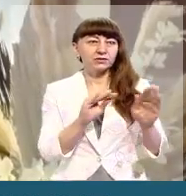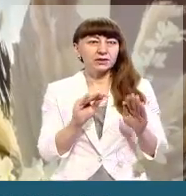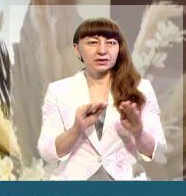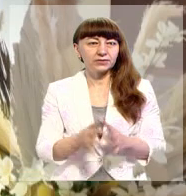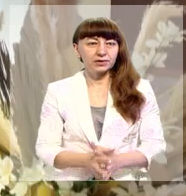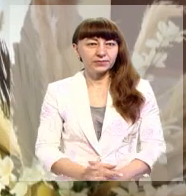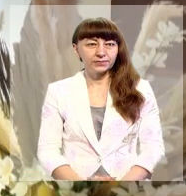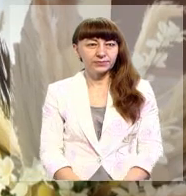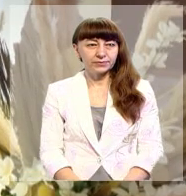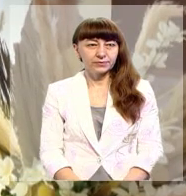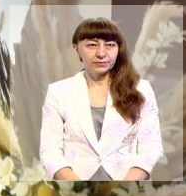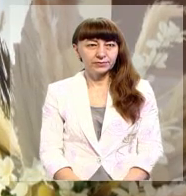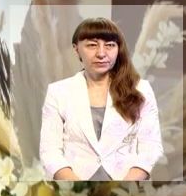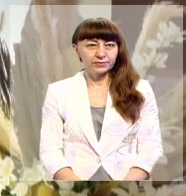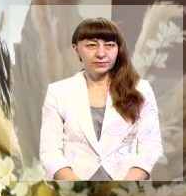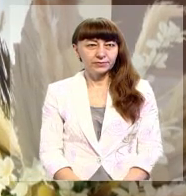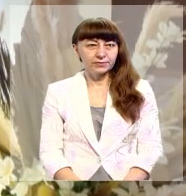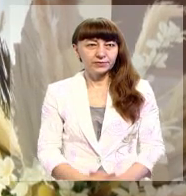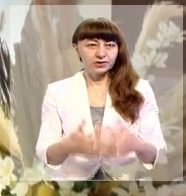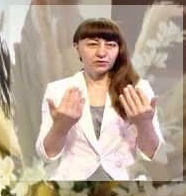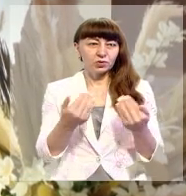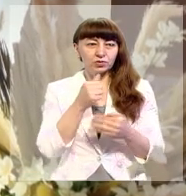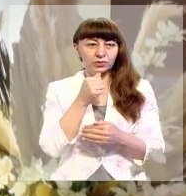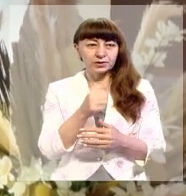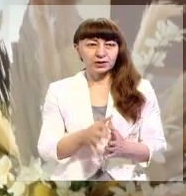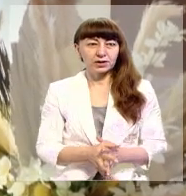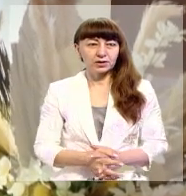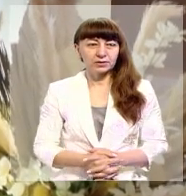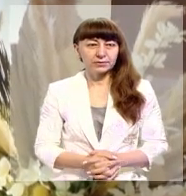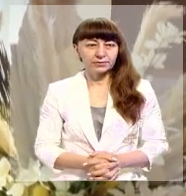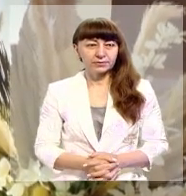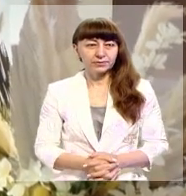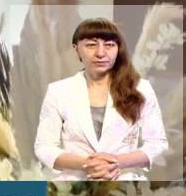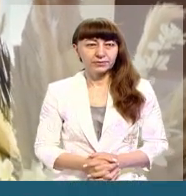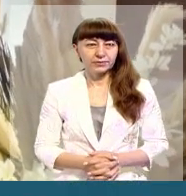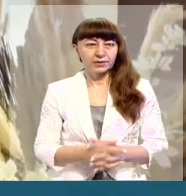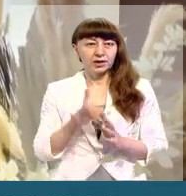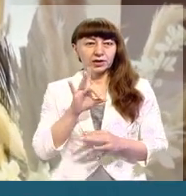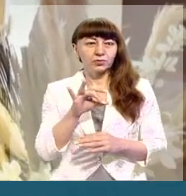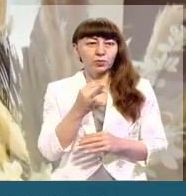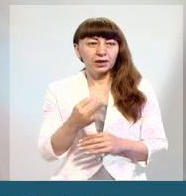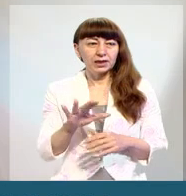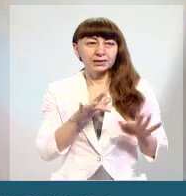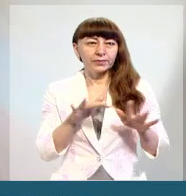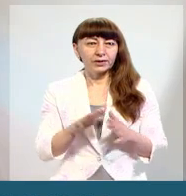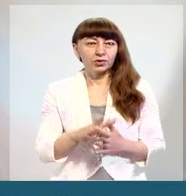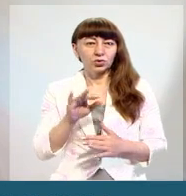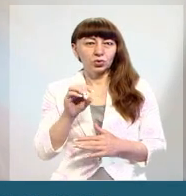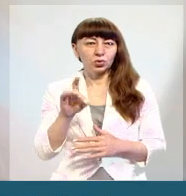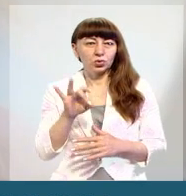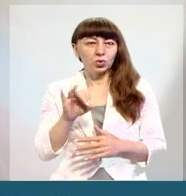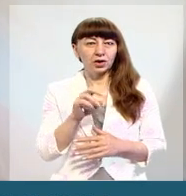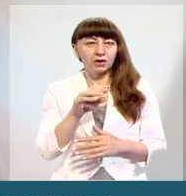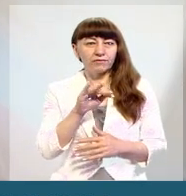Түркфест КСТ 2024 атты республикалық фестивалі аясында үлкен гала-концерт өтіп жатыр. Күні кеше